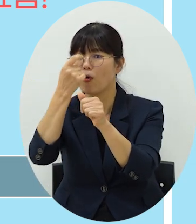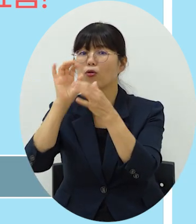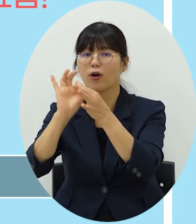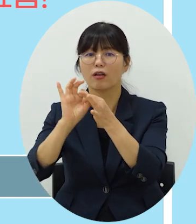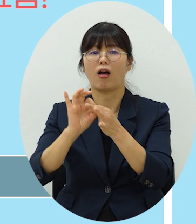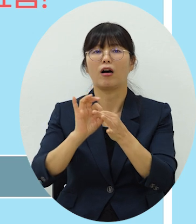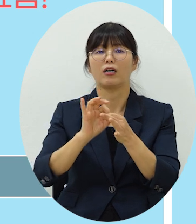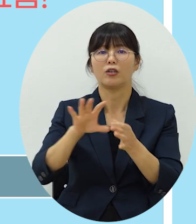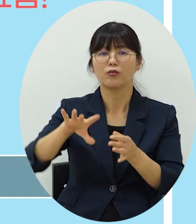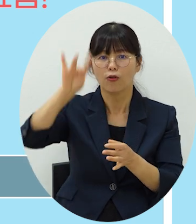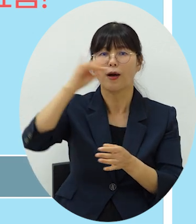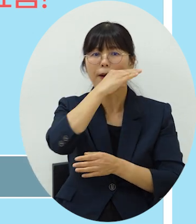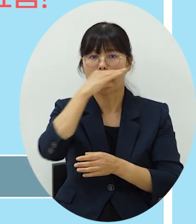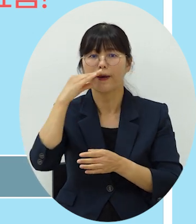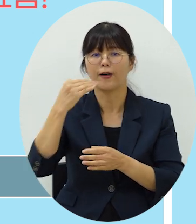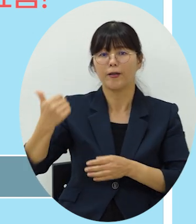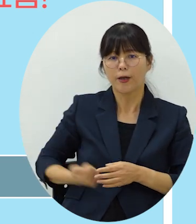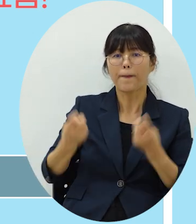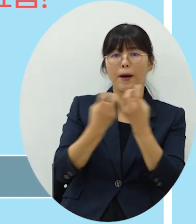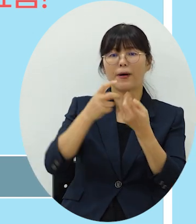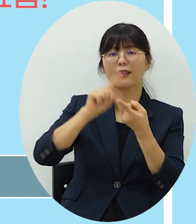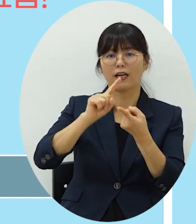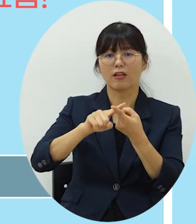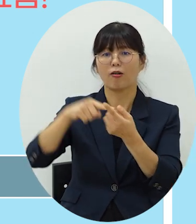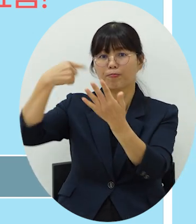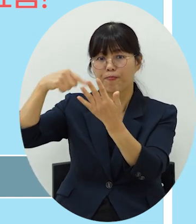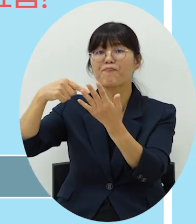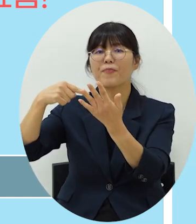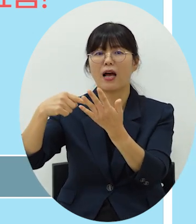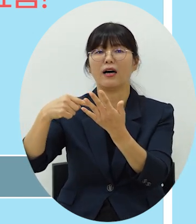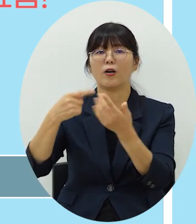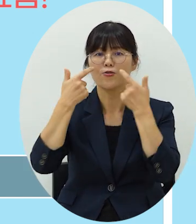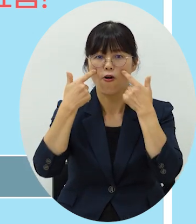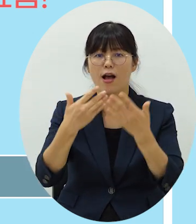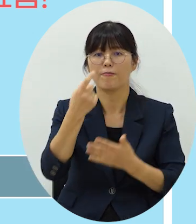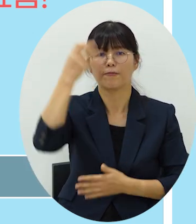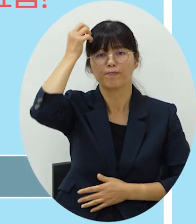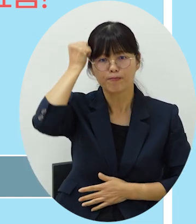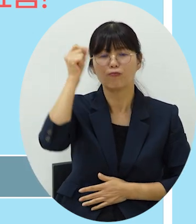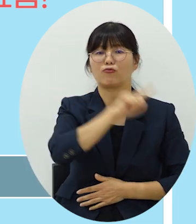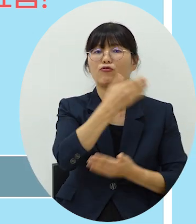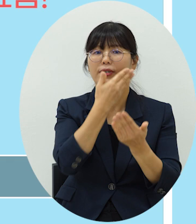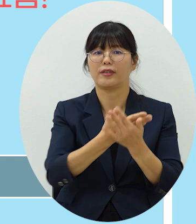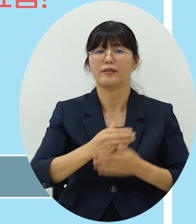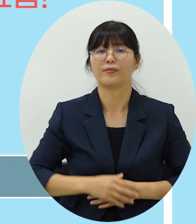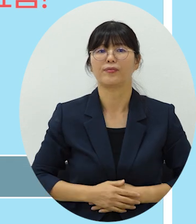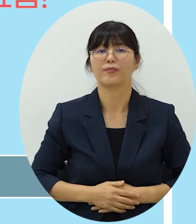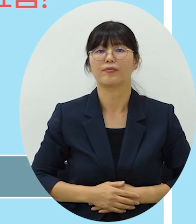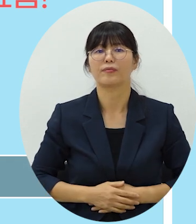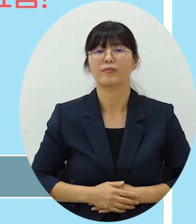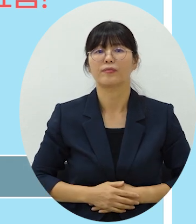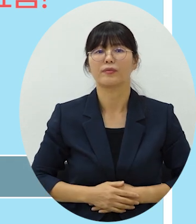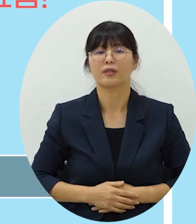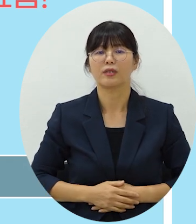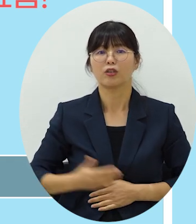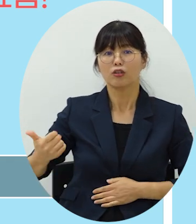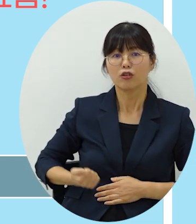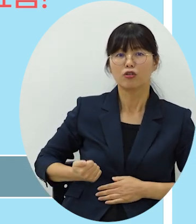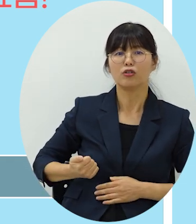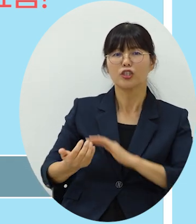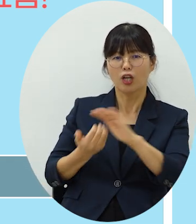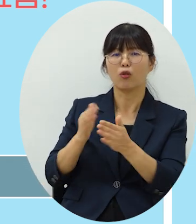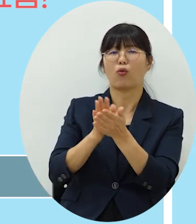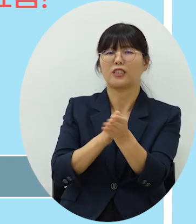통해 초기에 올바른 자가주사법에 대해 교육받아서 정확하게 배우고 익히는 것이 중요합니다. 투여 전